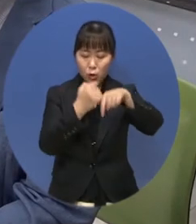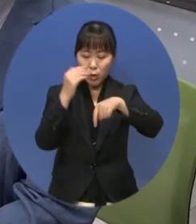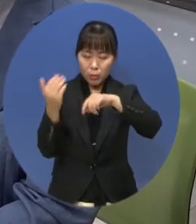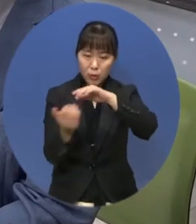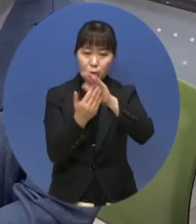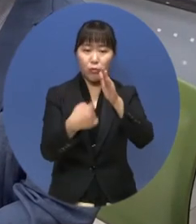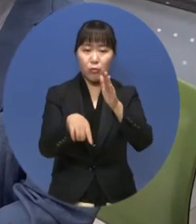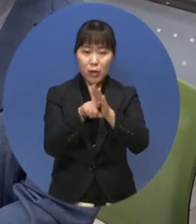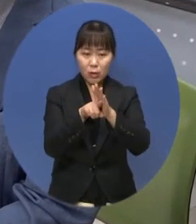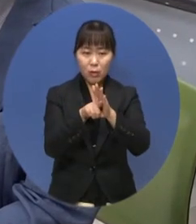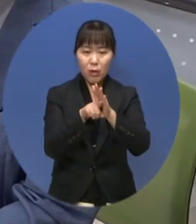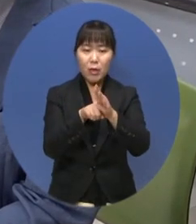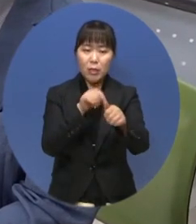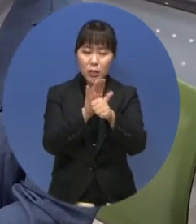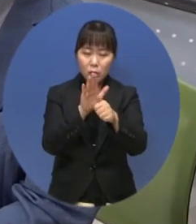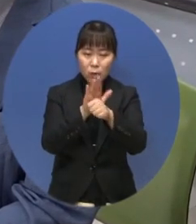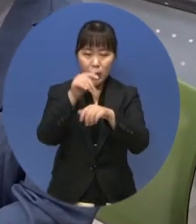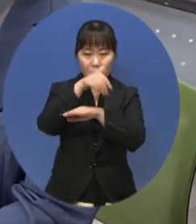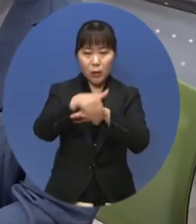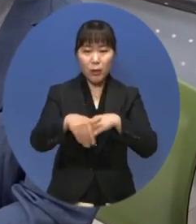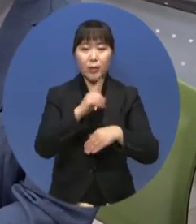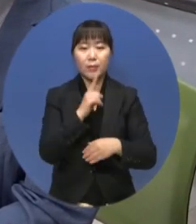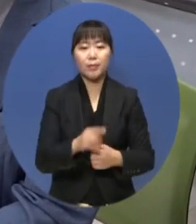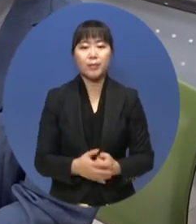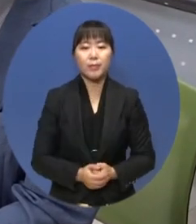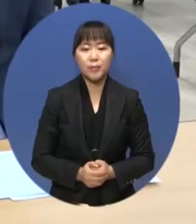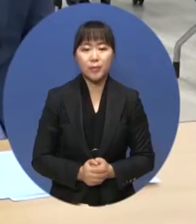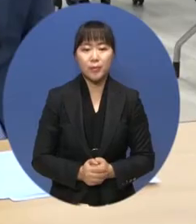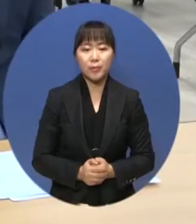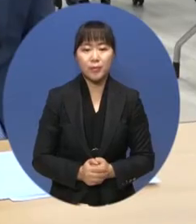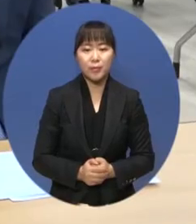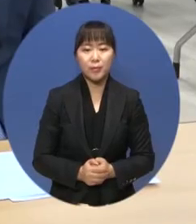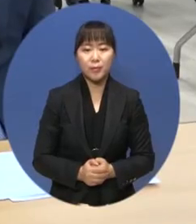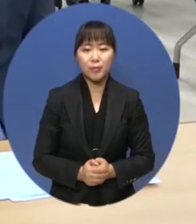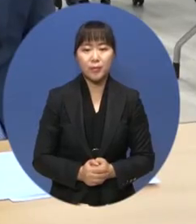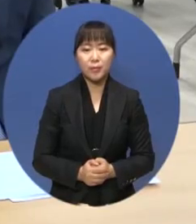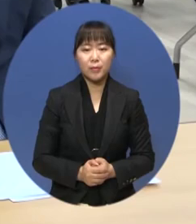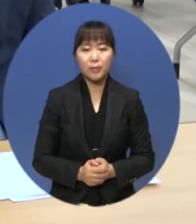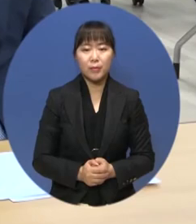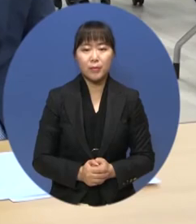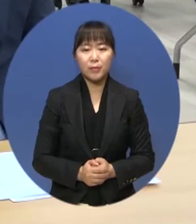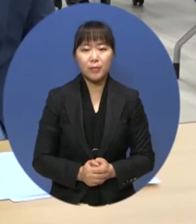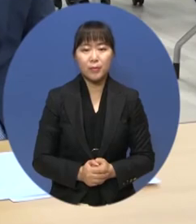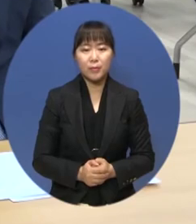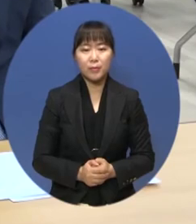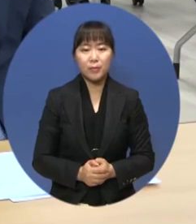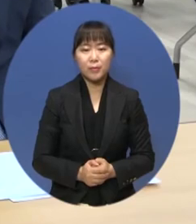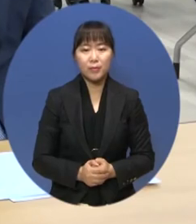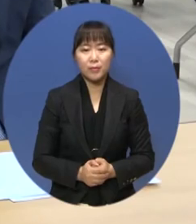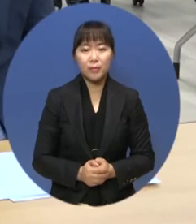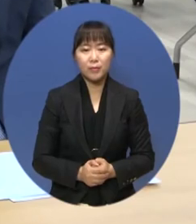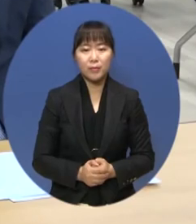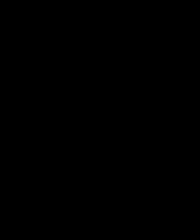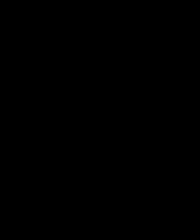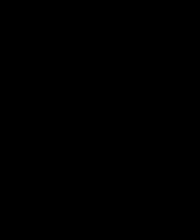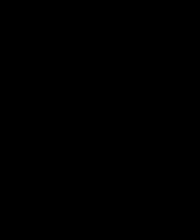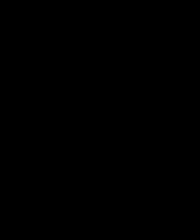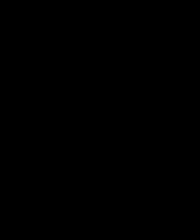적극 지원에 나설 계획입니다 오키친 뉴스 이영춘 입니다